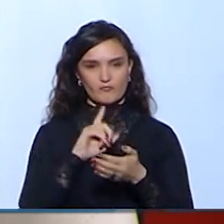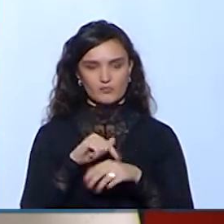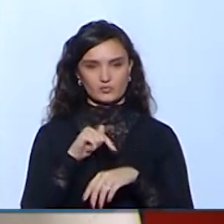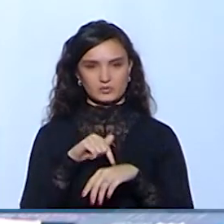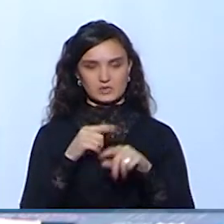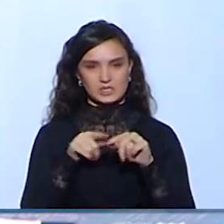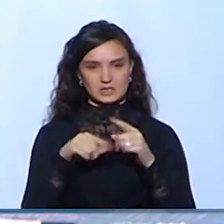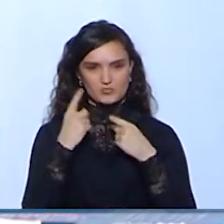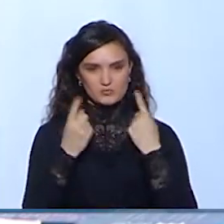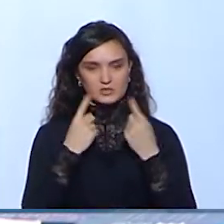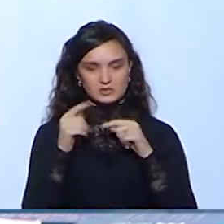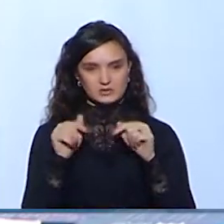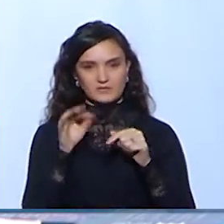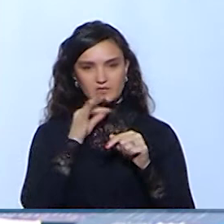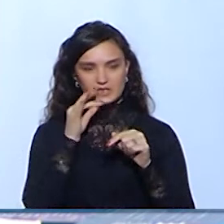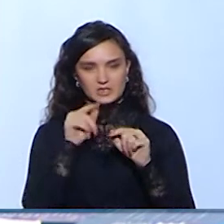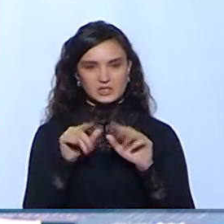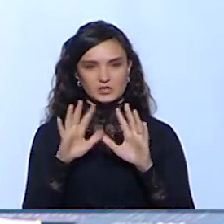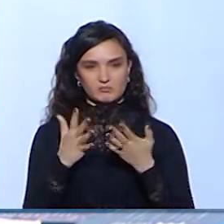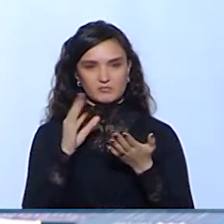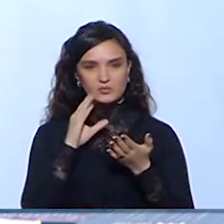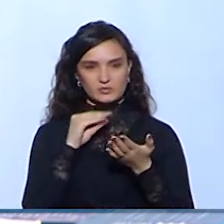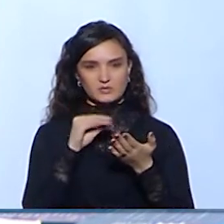უქმნის ეს ინფორმაცია, ვიდრე ის შემთხვევა,